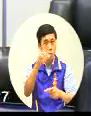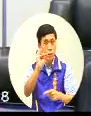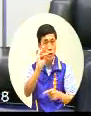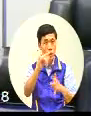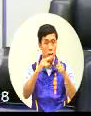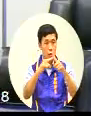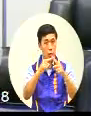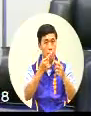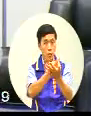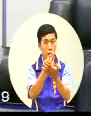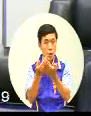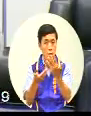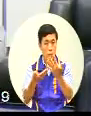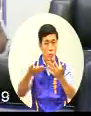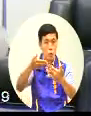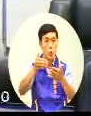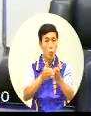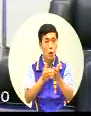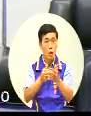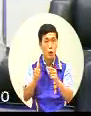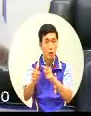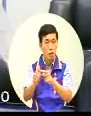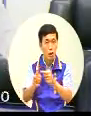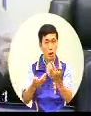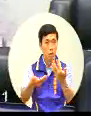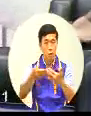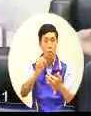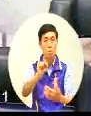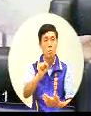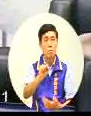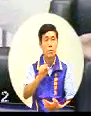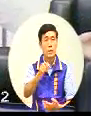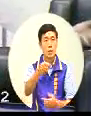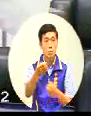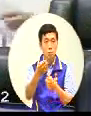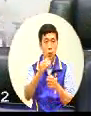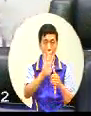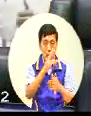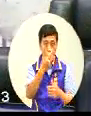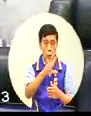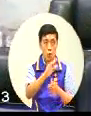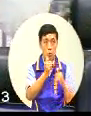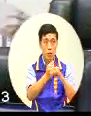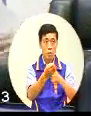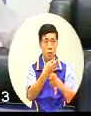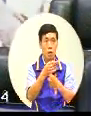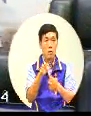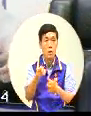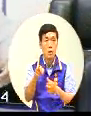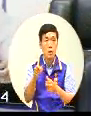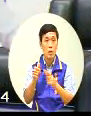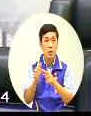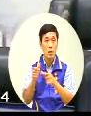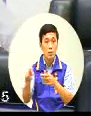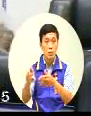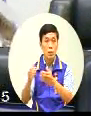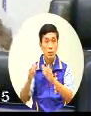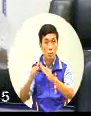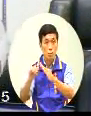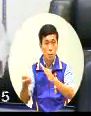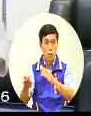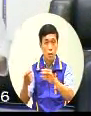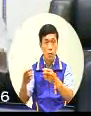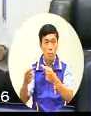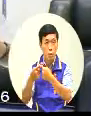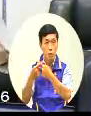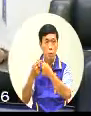像这种情形的很多，包括有人来跟我澄清，一看名出比隔壁，因为口角冤家啊，两个女孩子可能